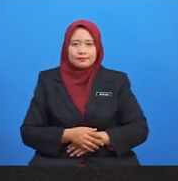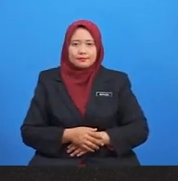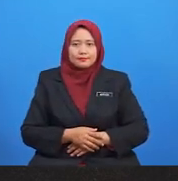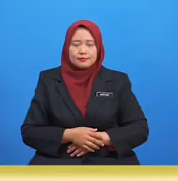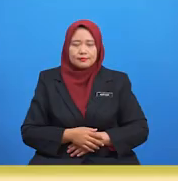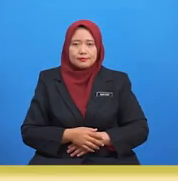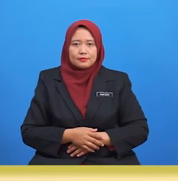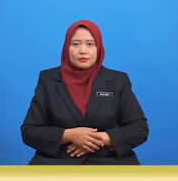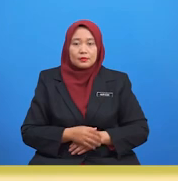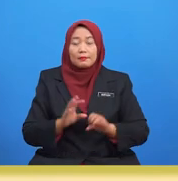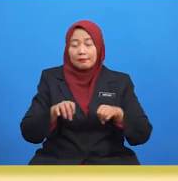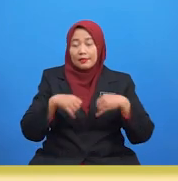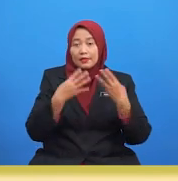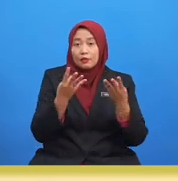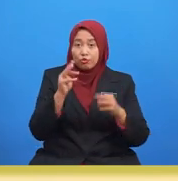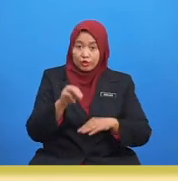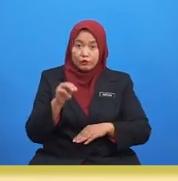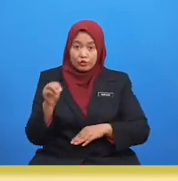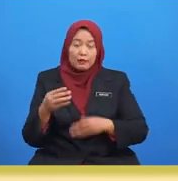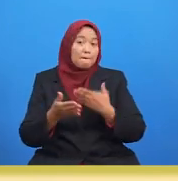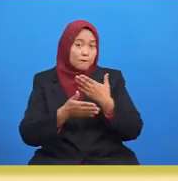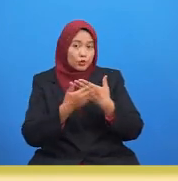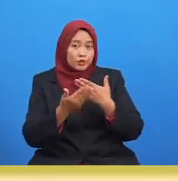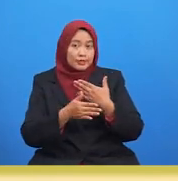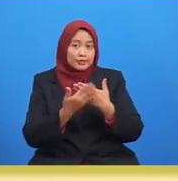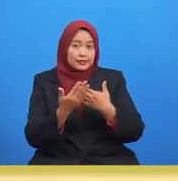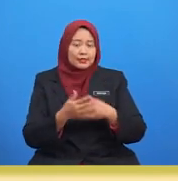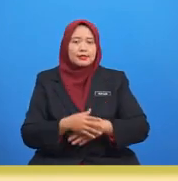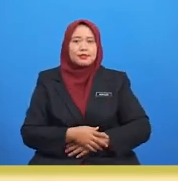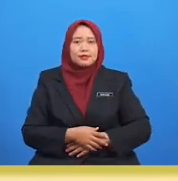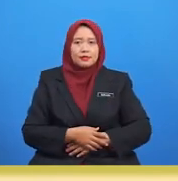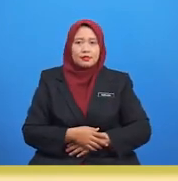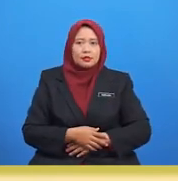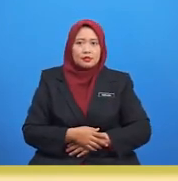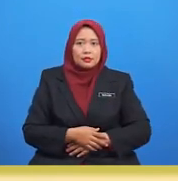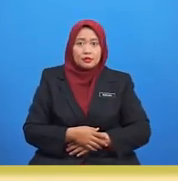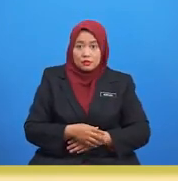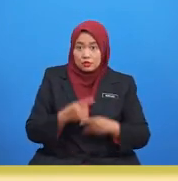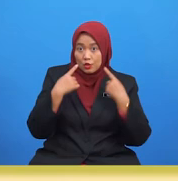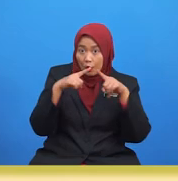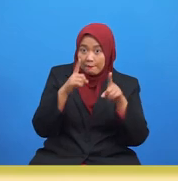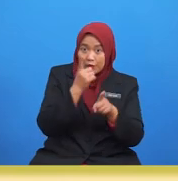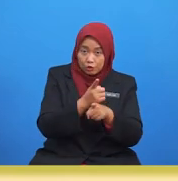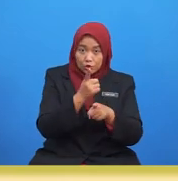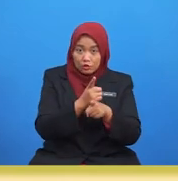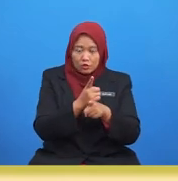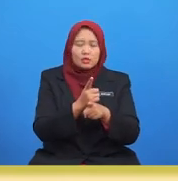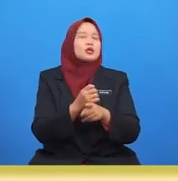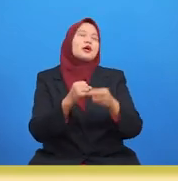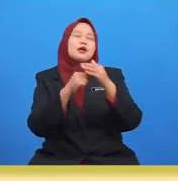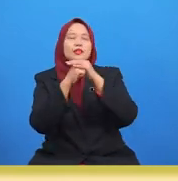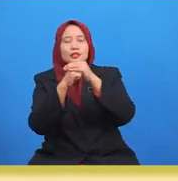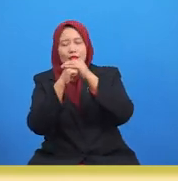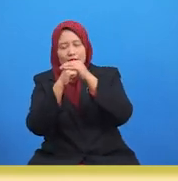81/10π. Bagaimana murid-murid? Mudah bukan? Adakah jawapan anda betul? Tahniah saya